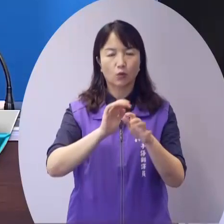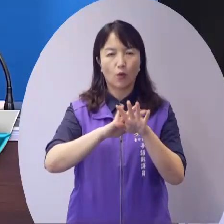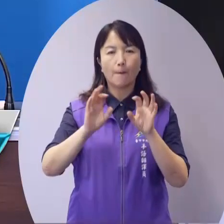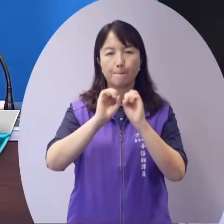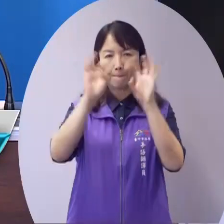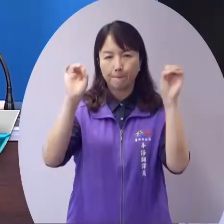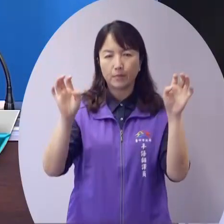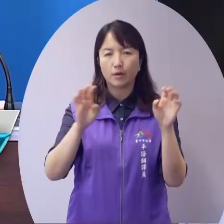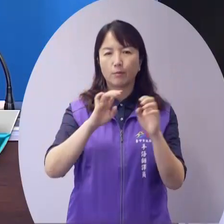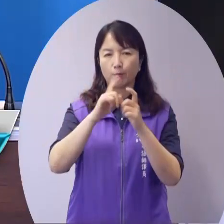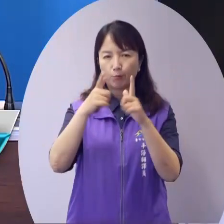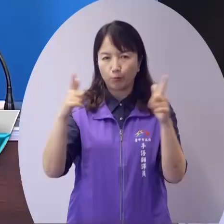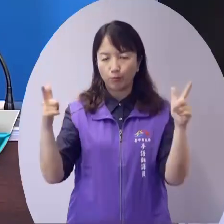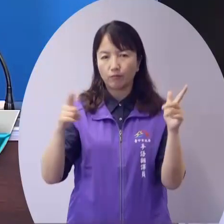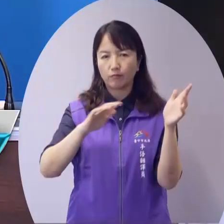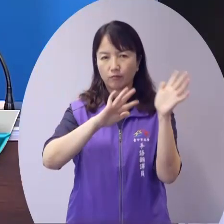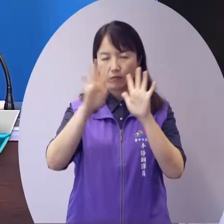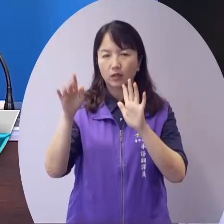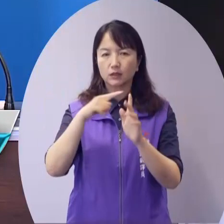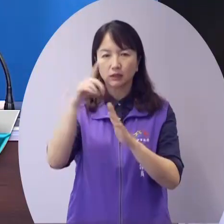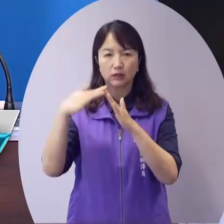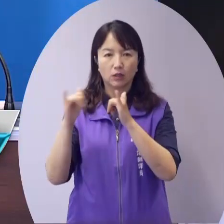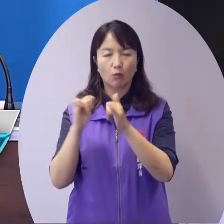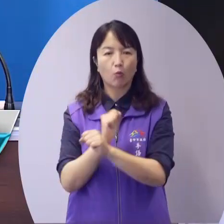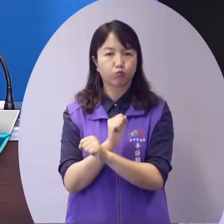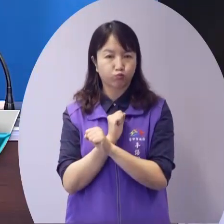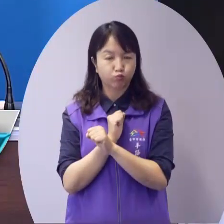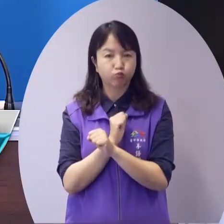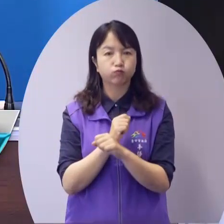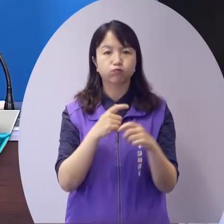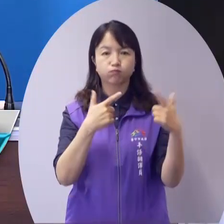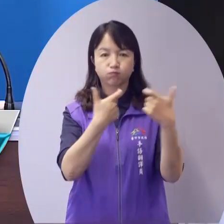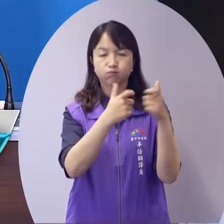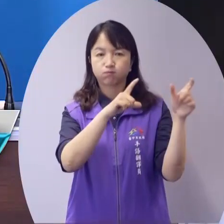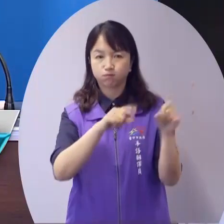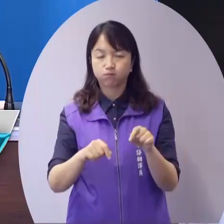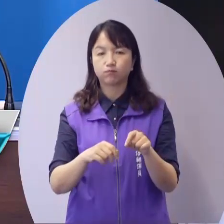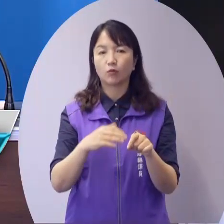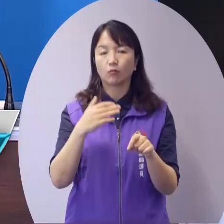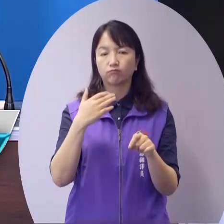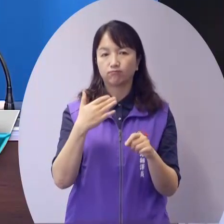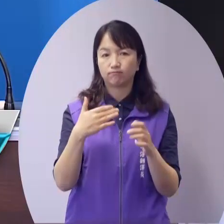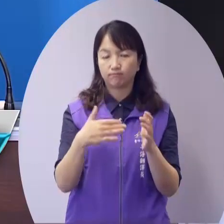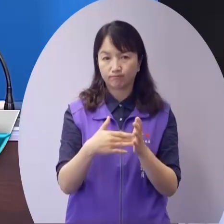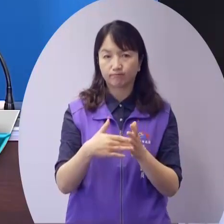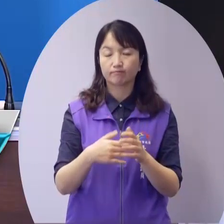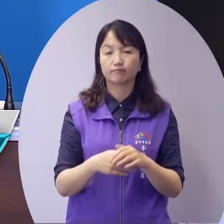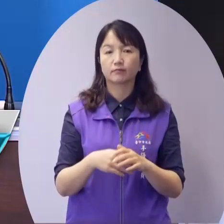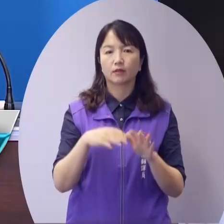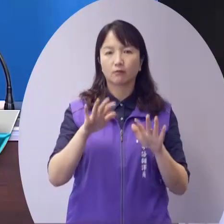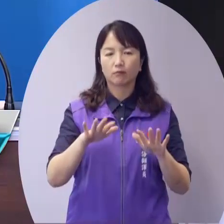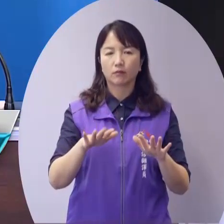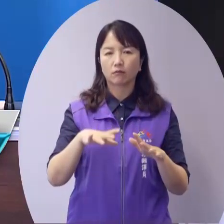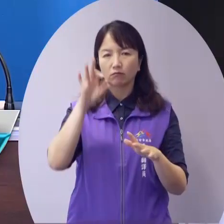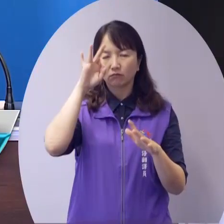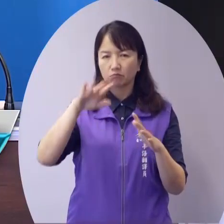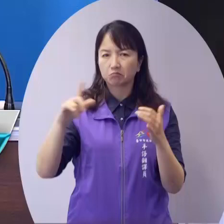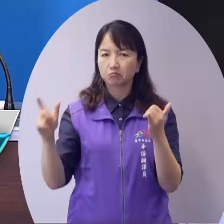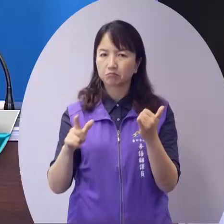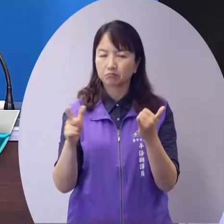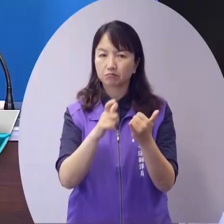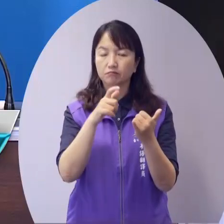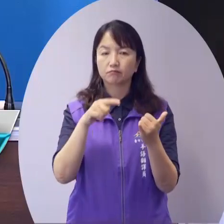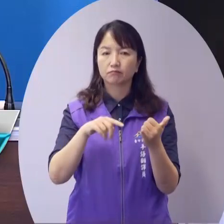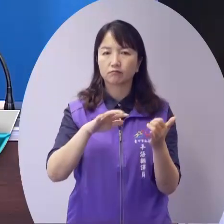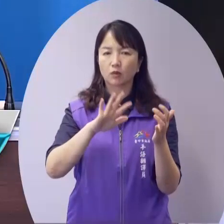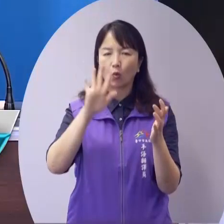布或是各种管道，哈，请市民朋友注意以及配合。那总而言之，因为看起来这个台风，哈，那